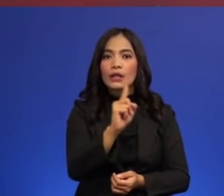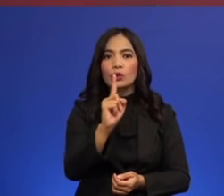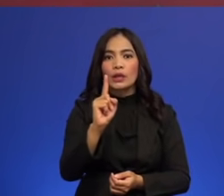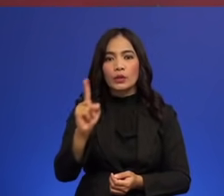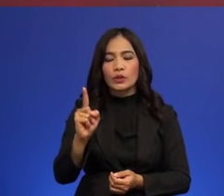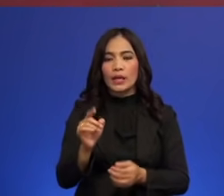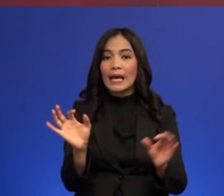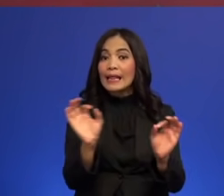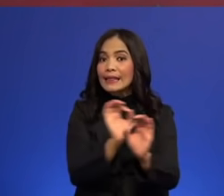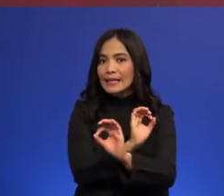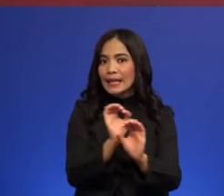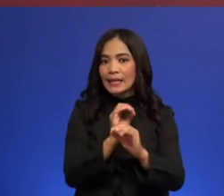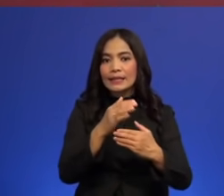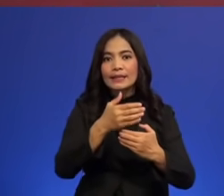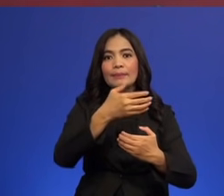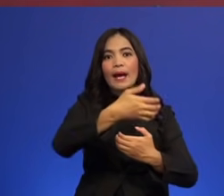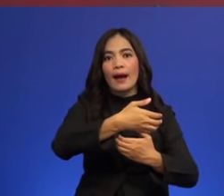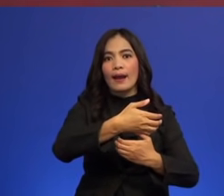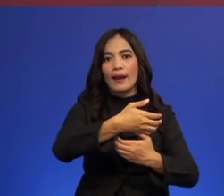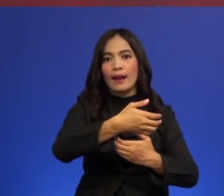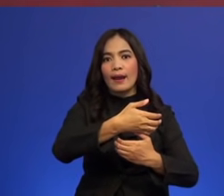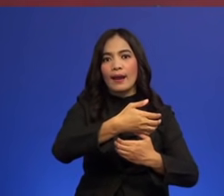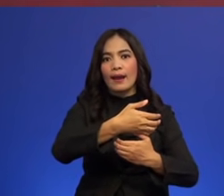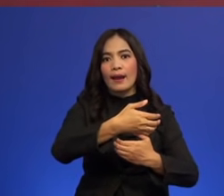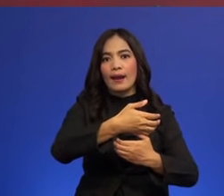Satu-satunya yang tidak diciptakan.